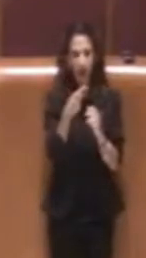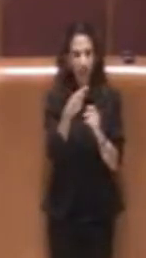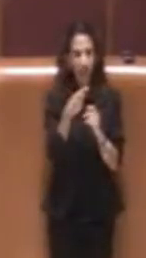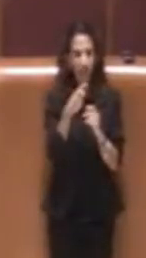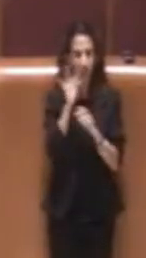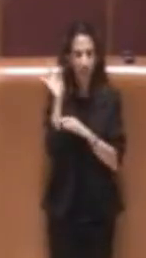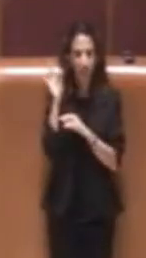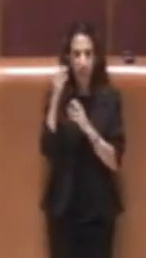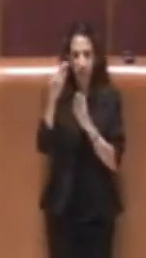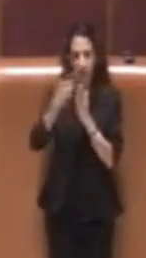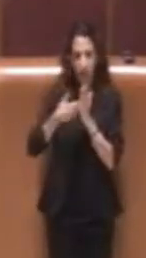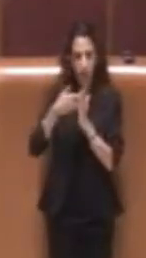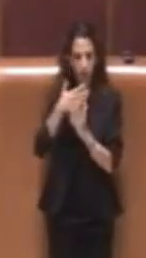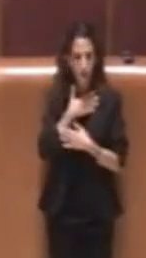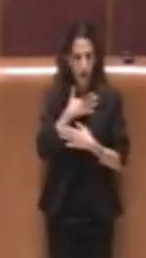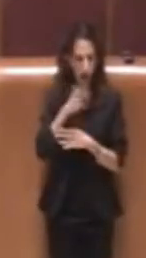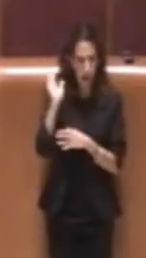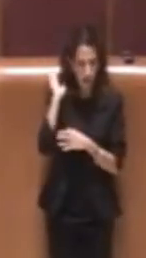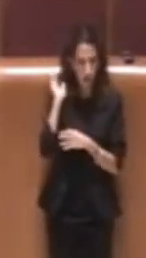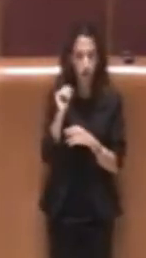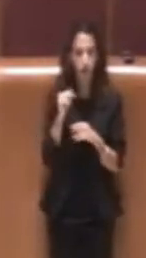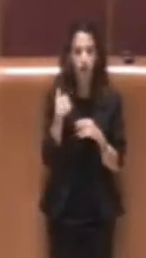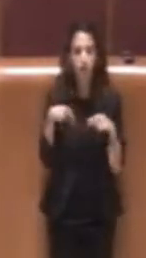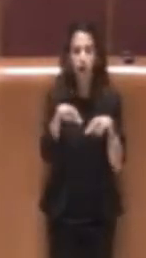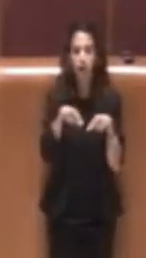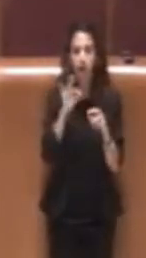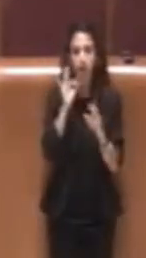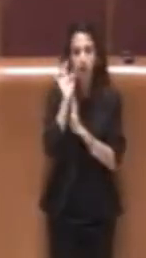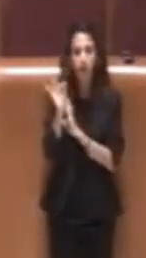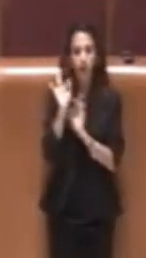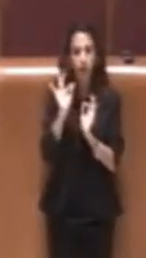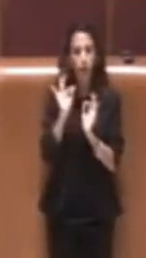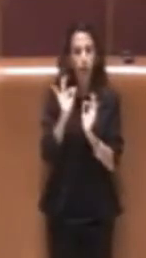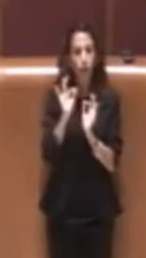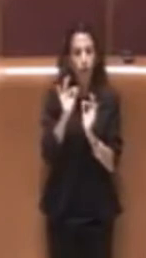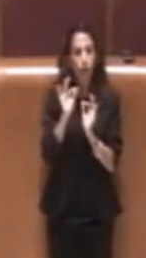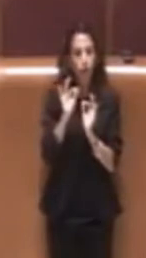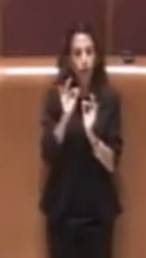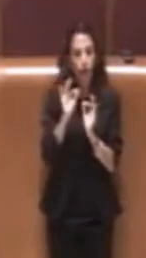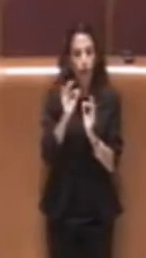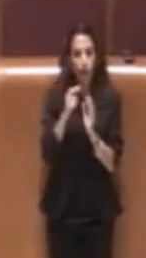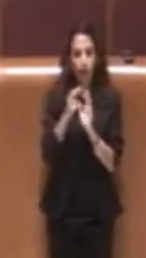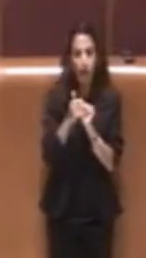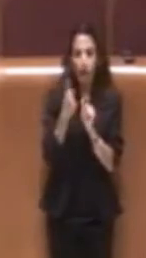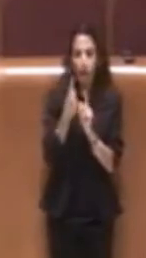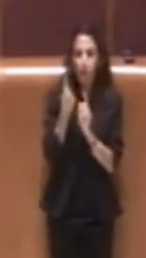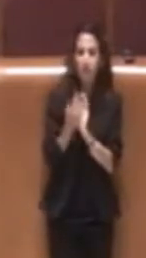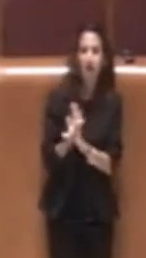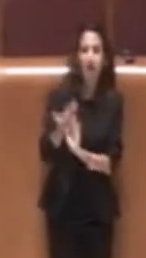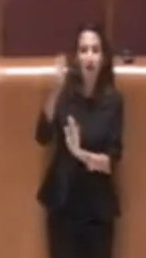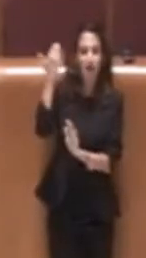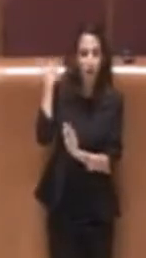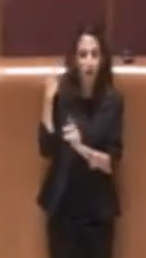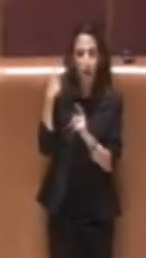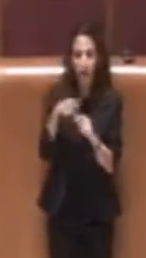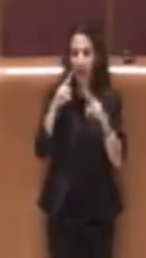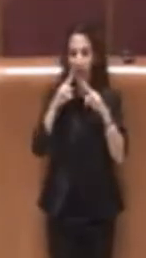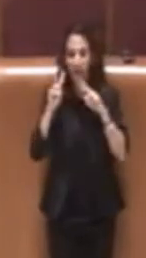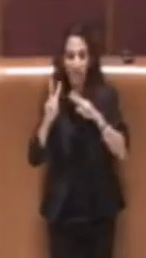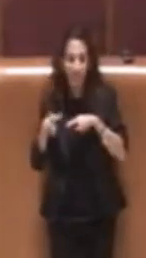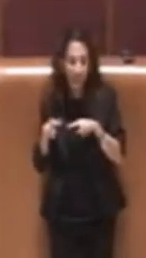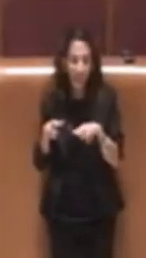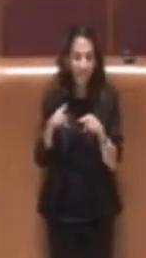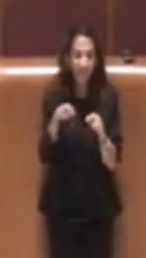parliamo anche di quanto è stato indirizzato rispetto a una mozione che quest'Aula ha approvato un anno prima, proprio per andare a verificare le